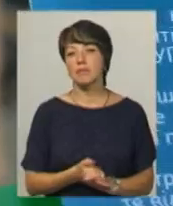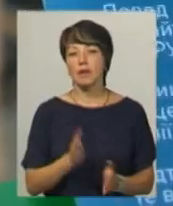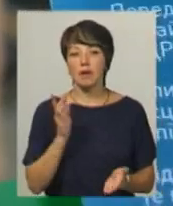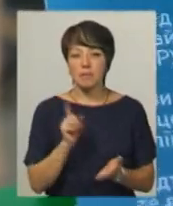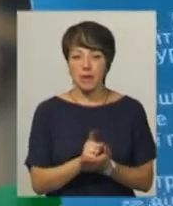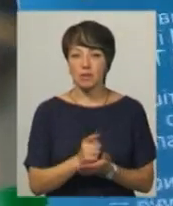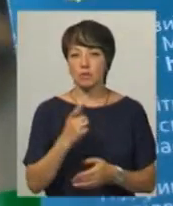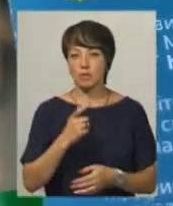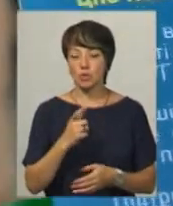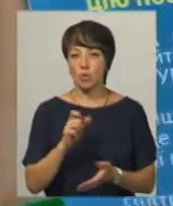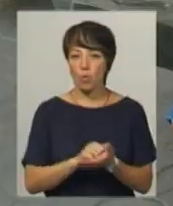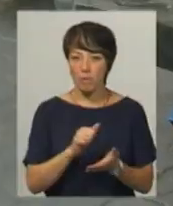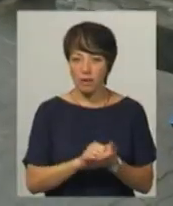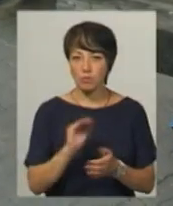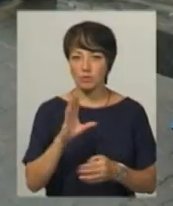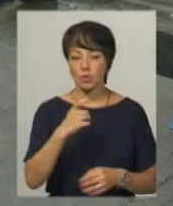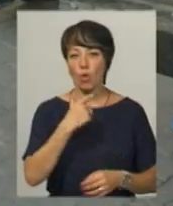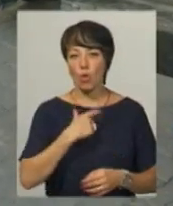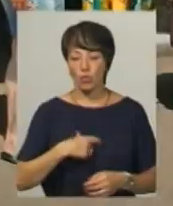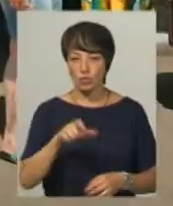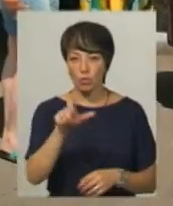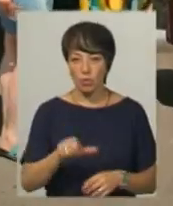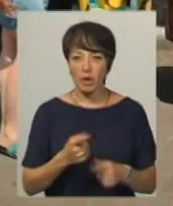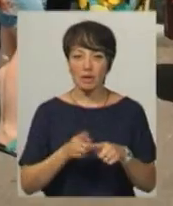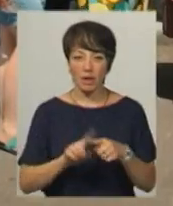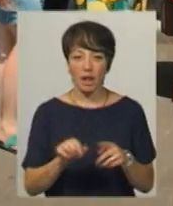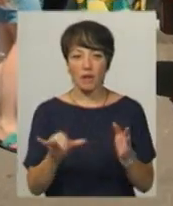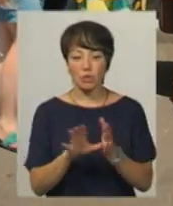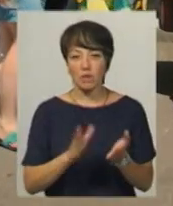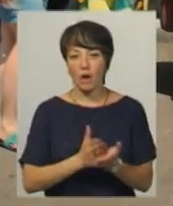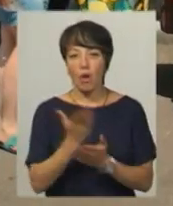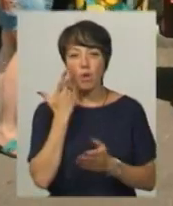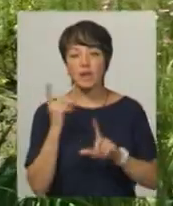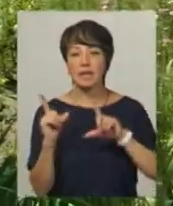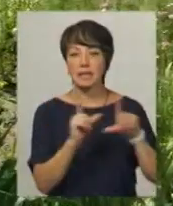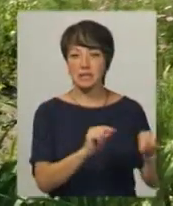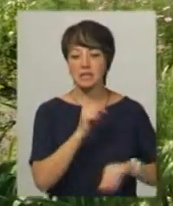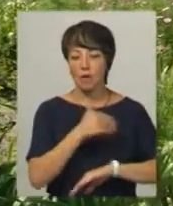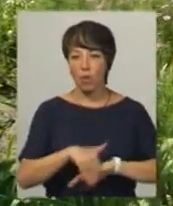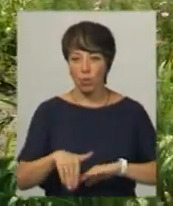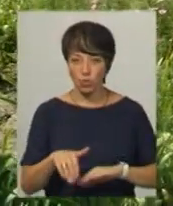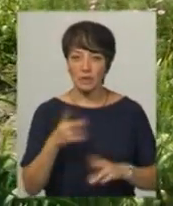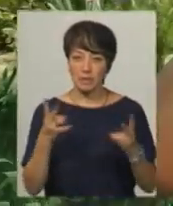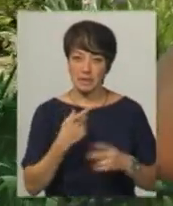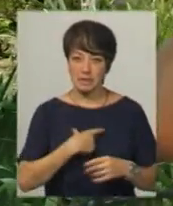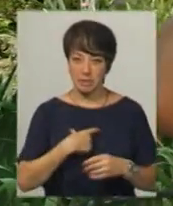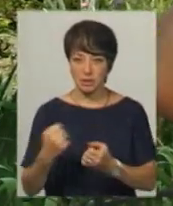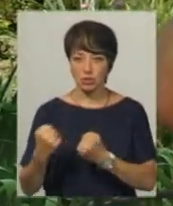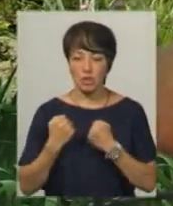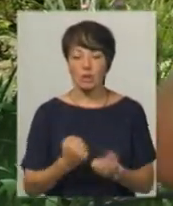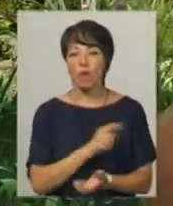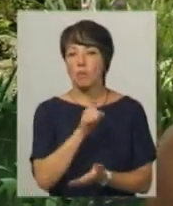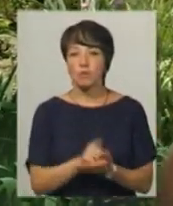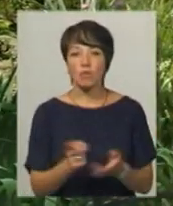особу, а також їх електронні варіанти – це те, що потрібно, аби перестрахуватися, коли їдете за кордон, розповідає Оксана Остинова. Мати